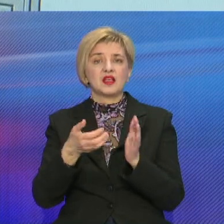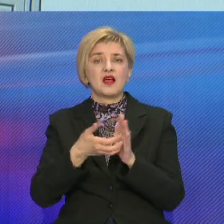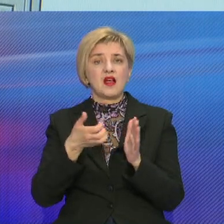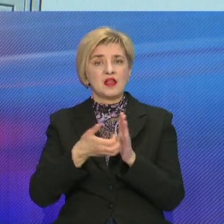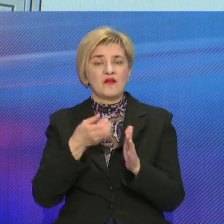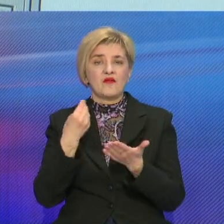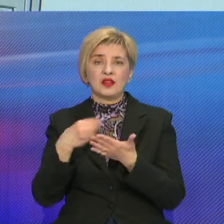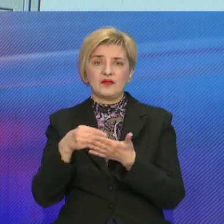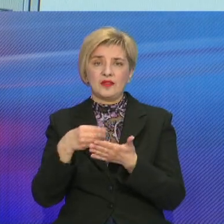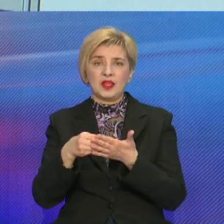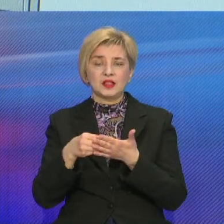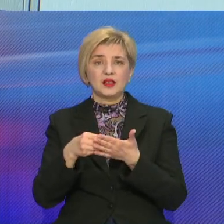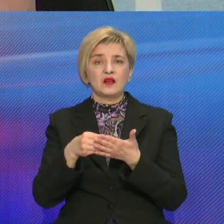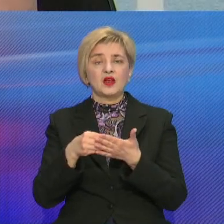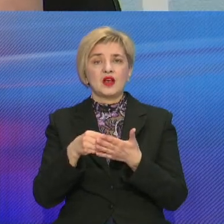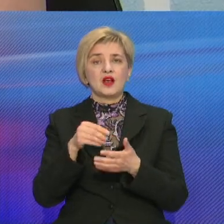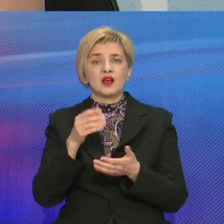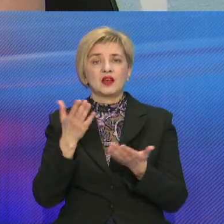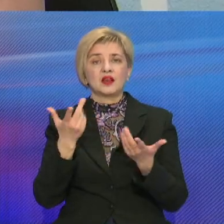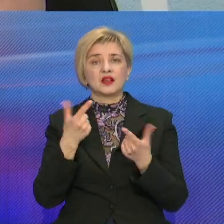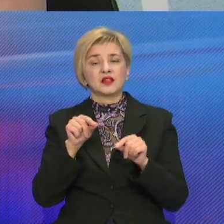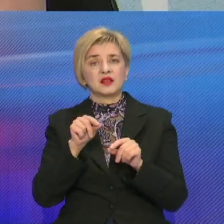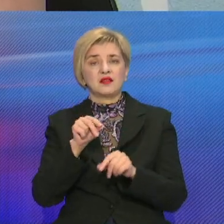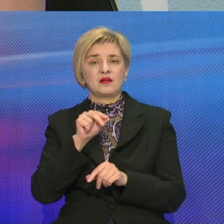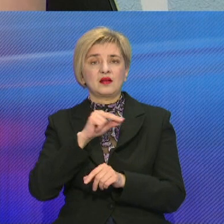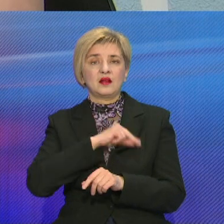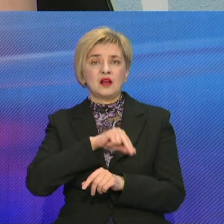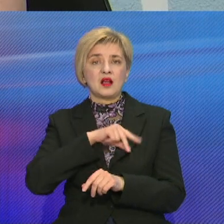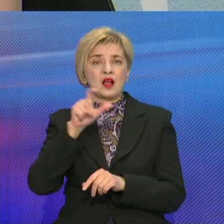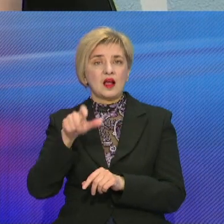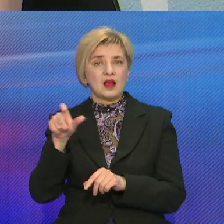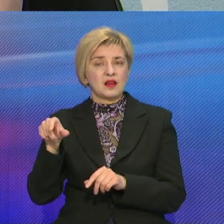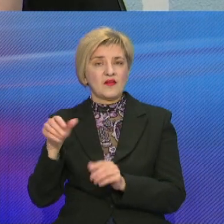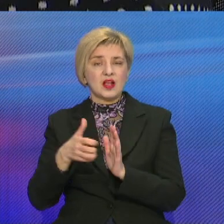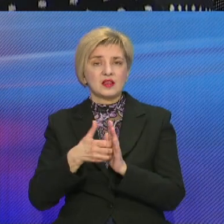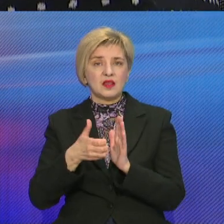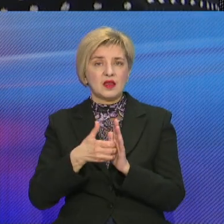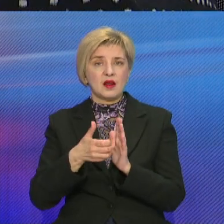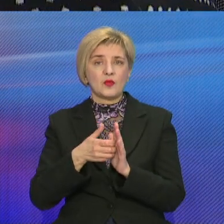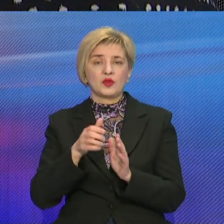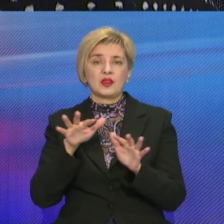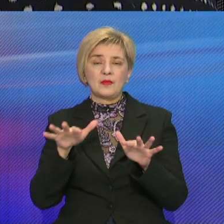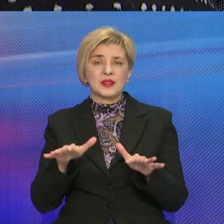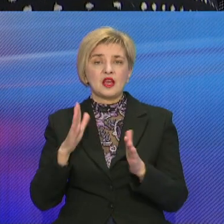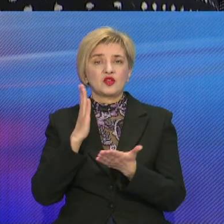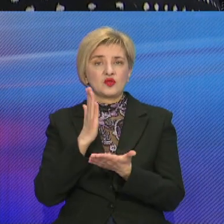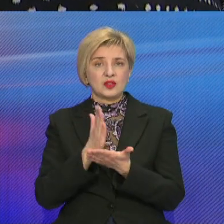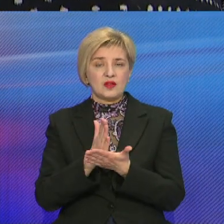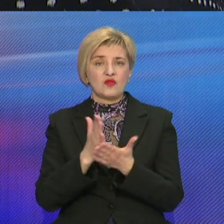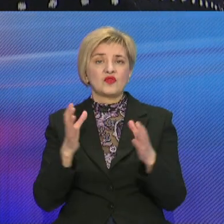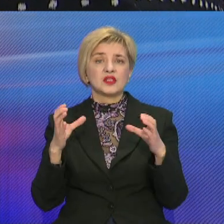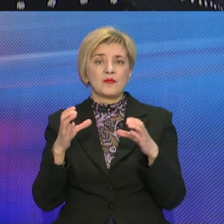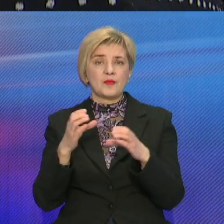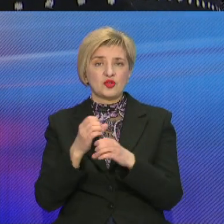каких-то моментах это просто кадровая недоработка, да, недоработки на местах, но их становится меньше. Я вижу,